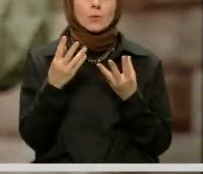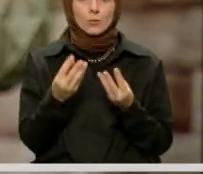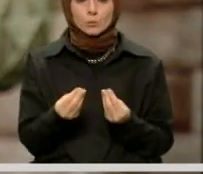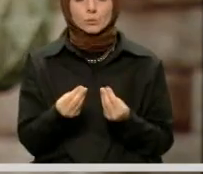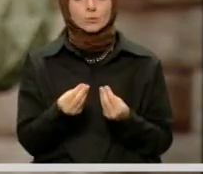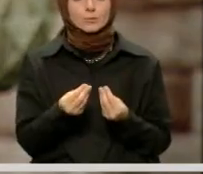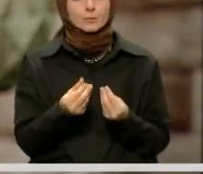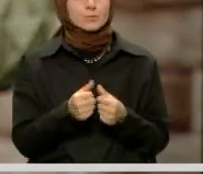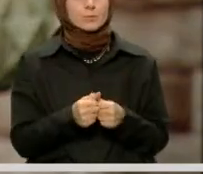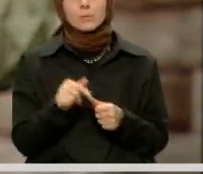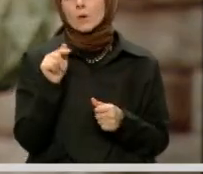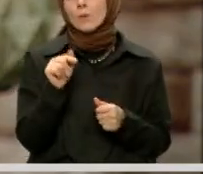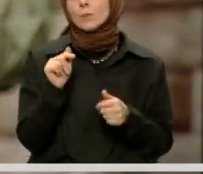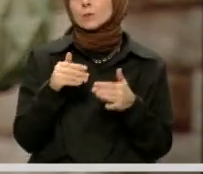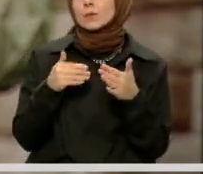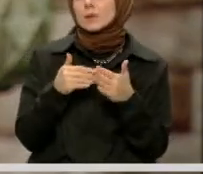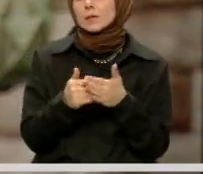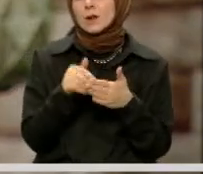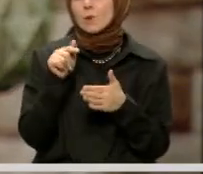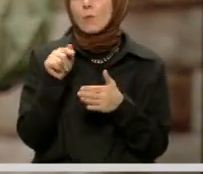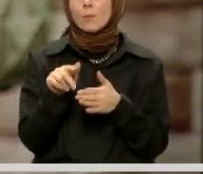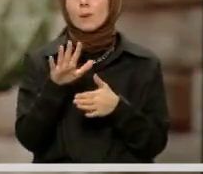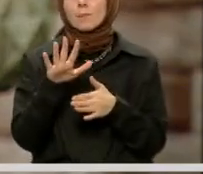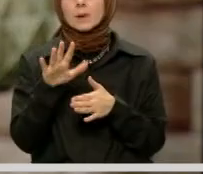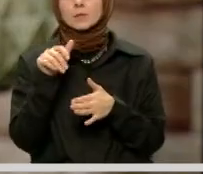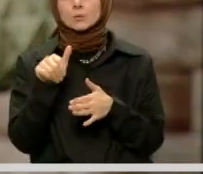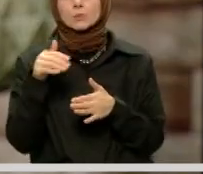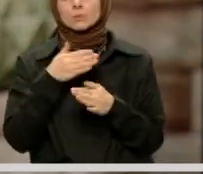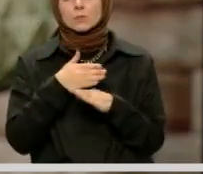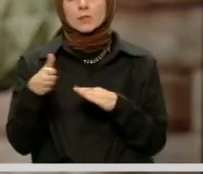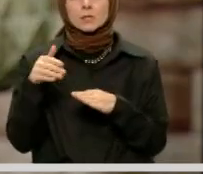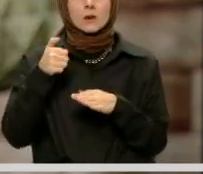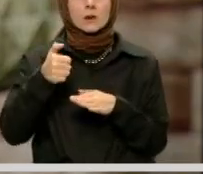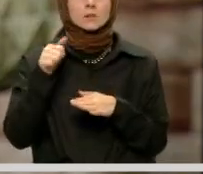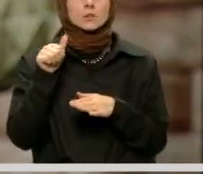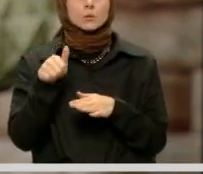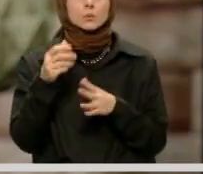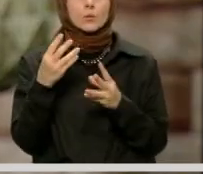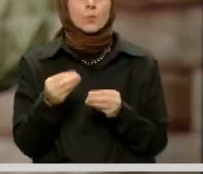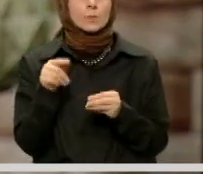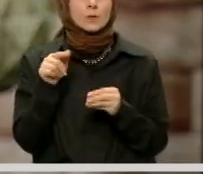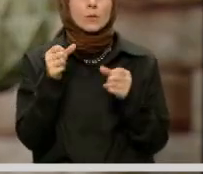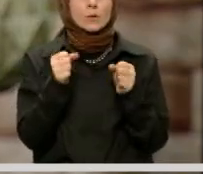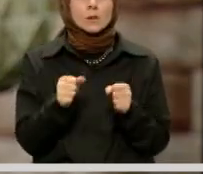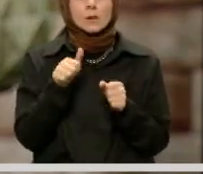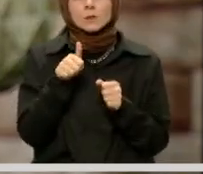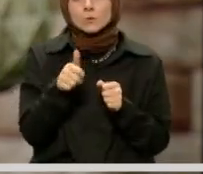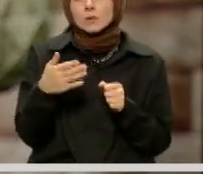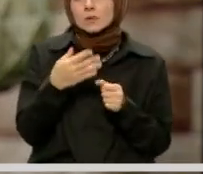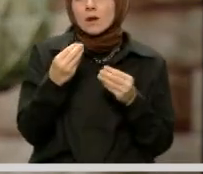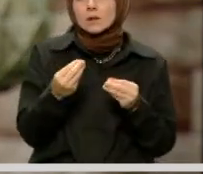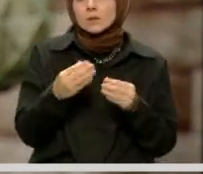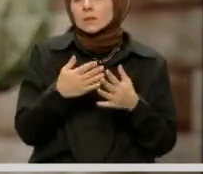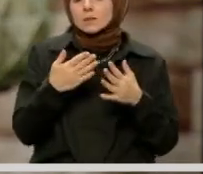hala düzeltebiliriz. Bugüne kadar bu 5 gün geçti, 6. gündeyiz. Kalan günlerimizi daha iyi